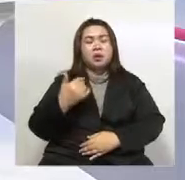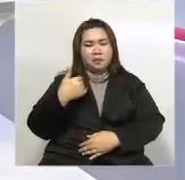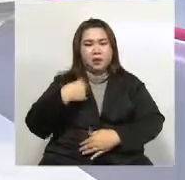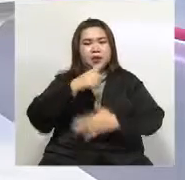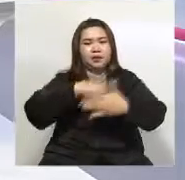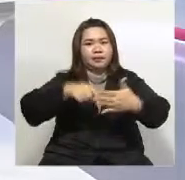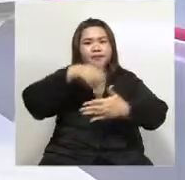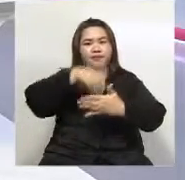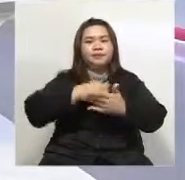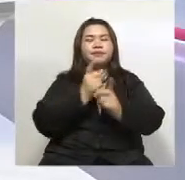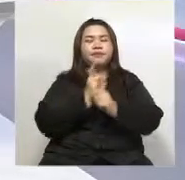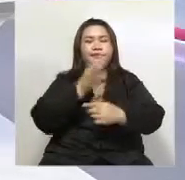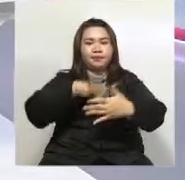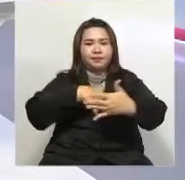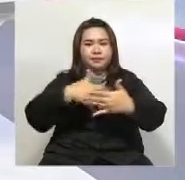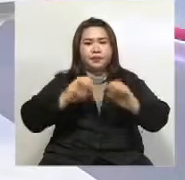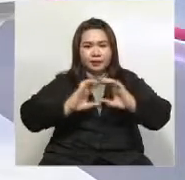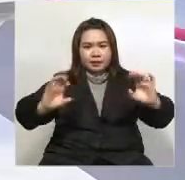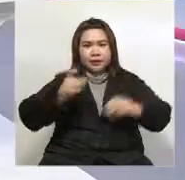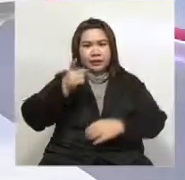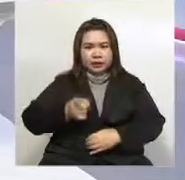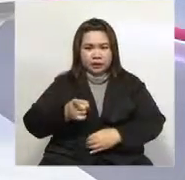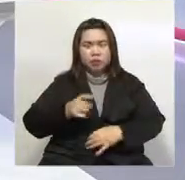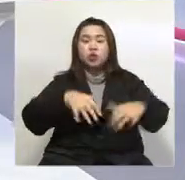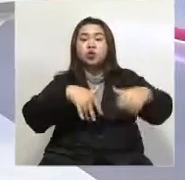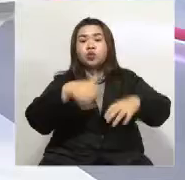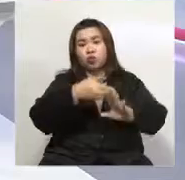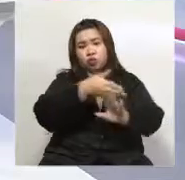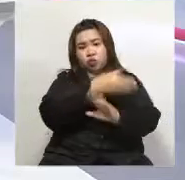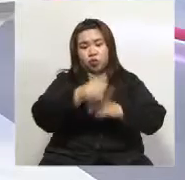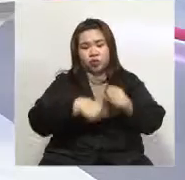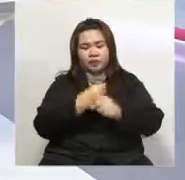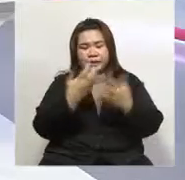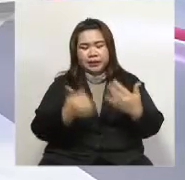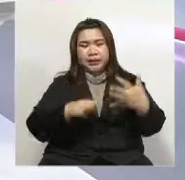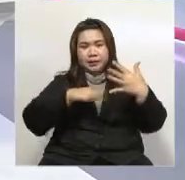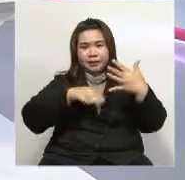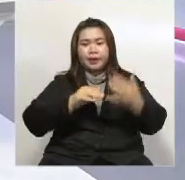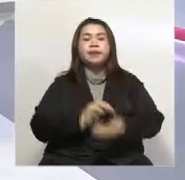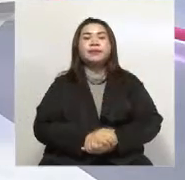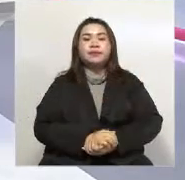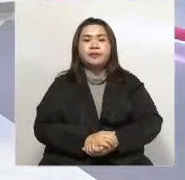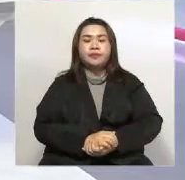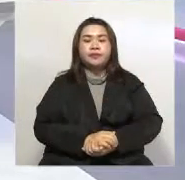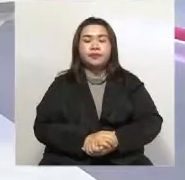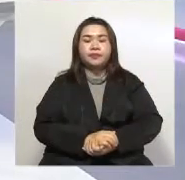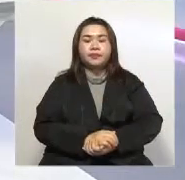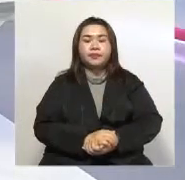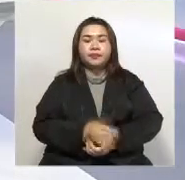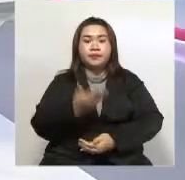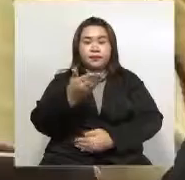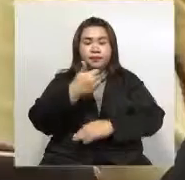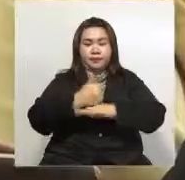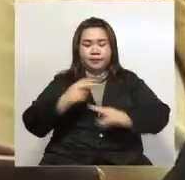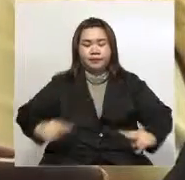เป็นไปตามรถแมพของรัฐบาลโดยการจัดการเลือกตั้งท้องถิ่นจะมีขึ้นภายในสิ้นปีนี้อย่างแน่นอนครับทางด้านของพลเอกอนุพงษ์เผ่